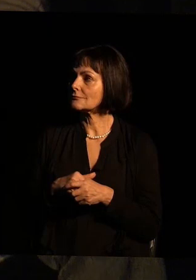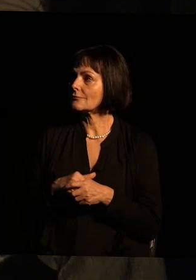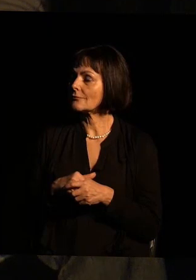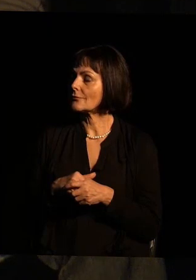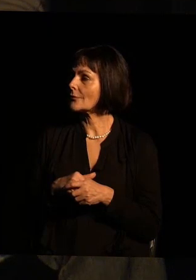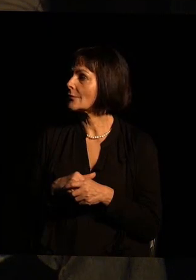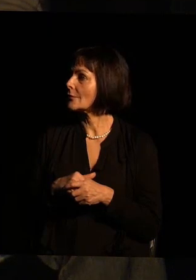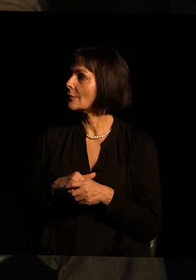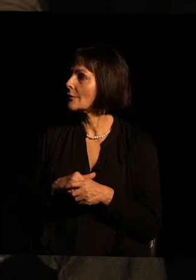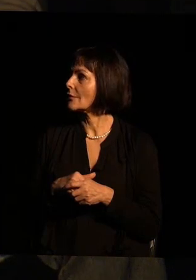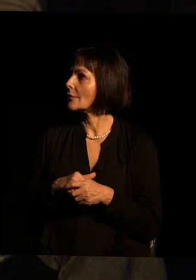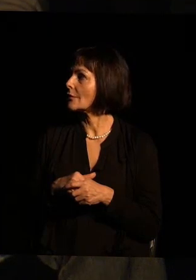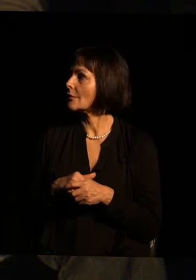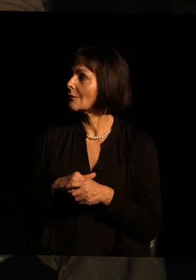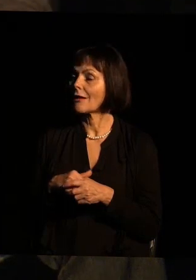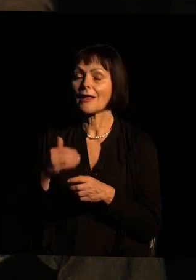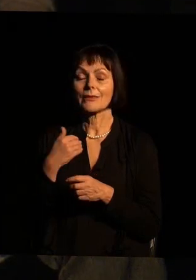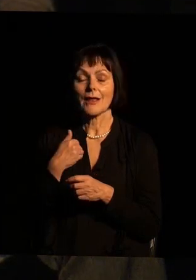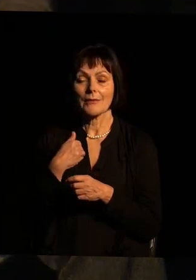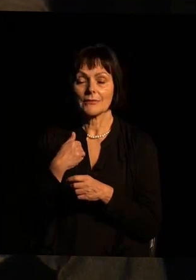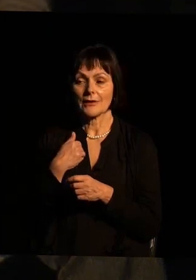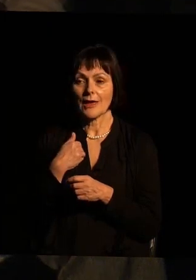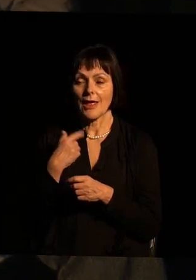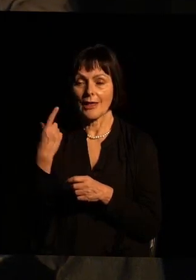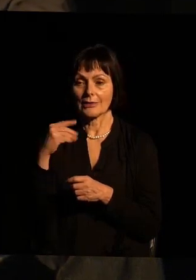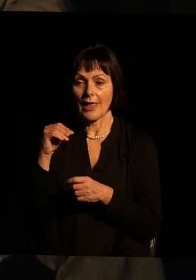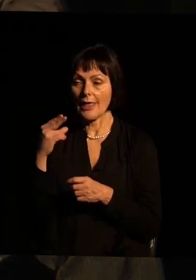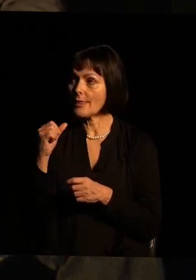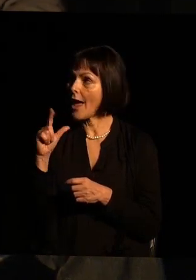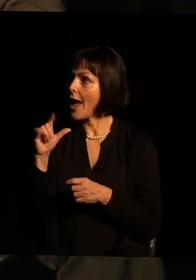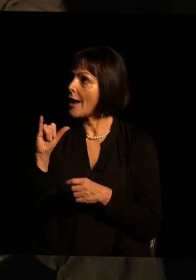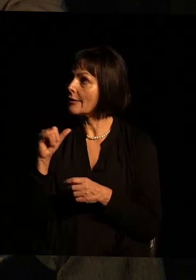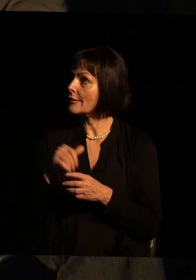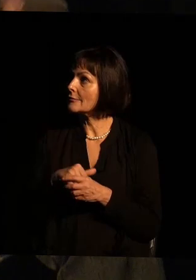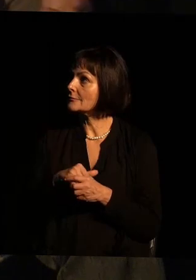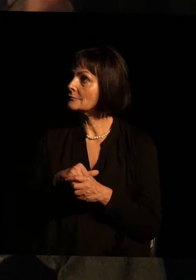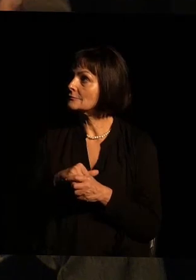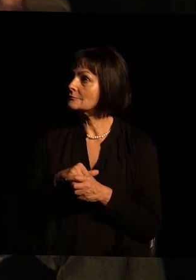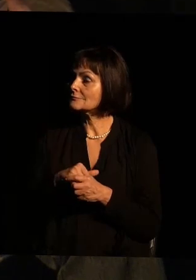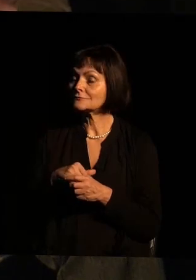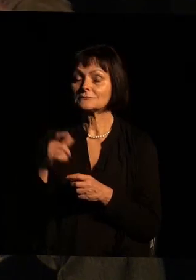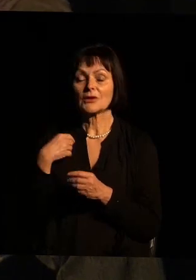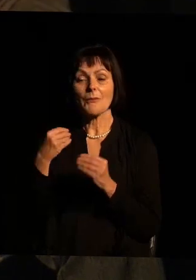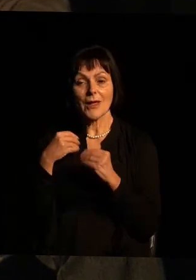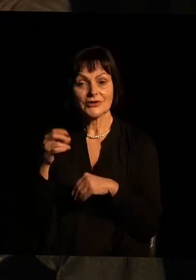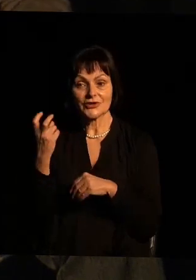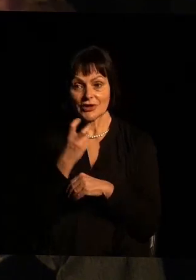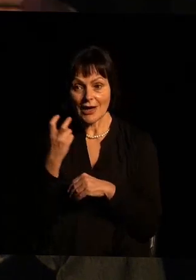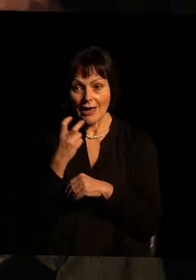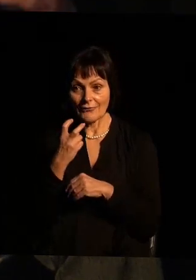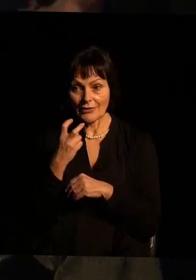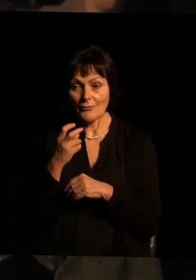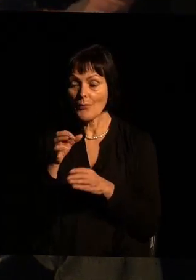że dla mnie Denali, czyli Mont McKinley, byłby o wiele